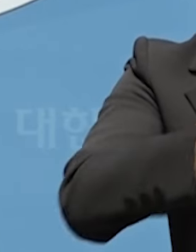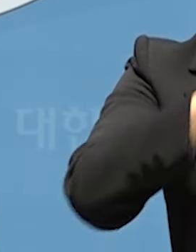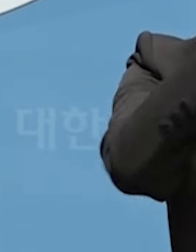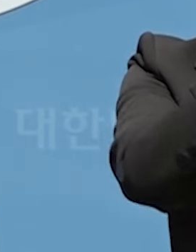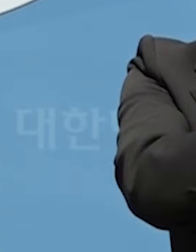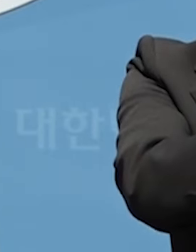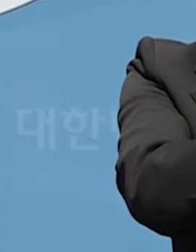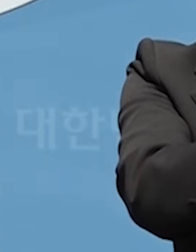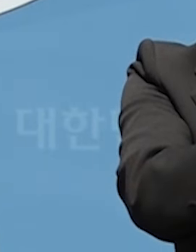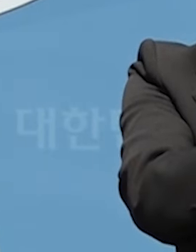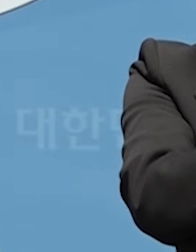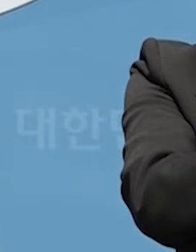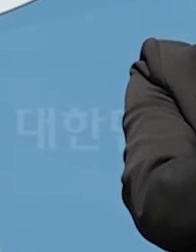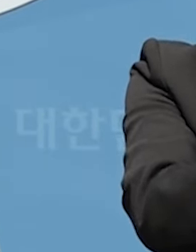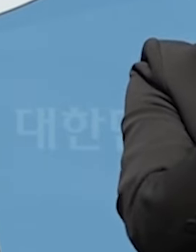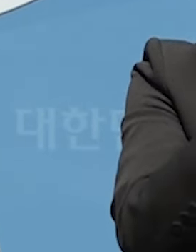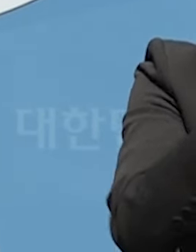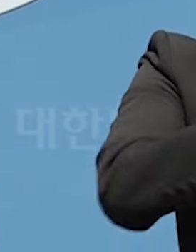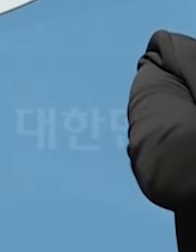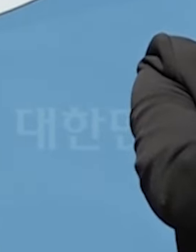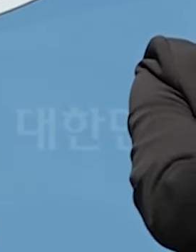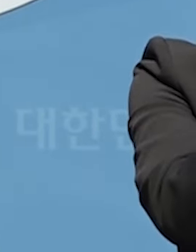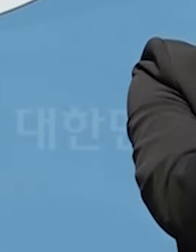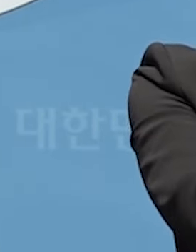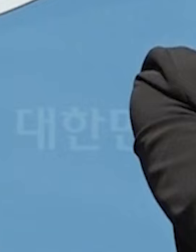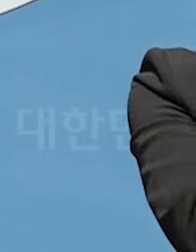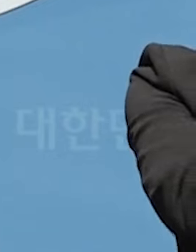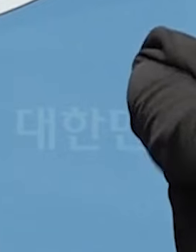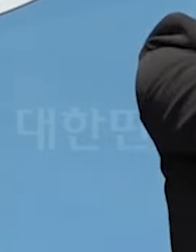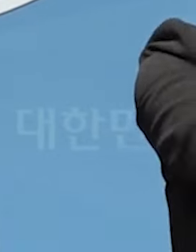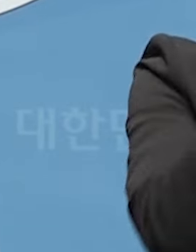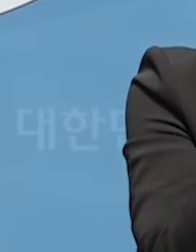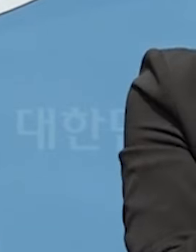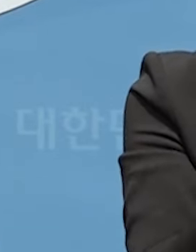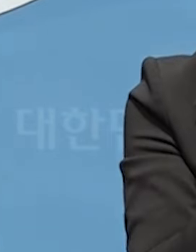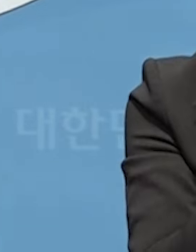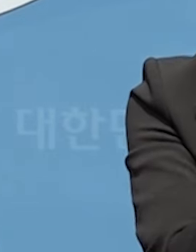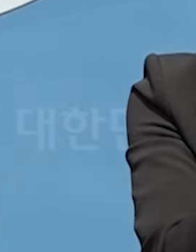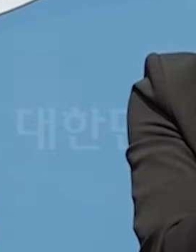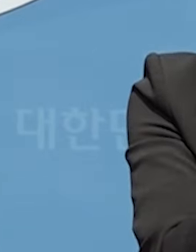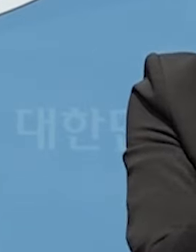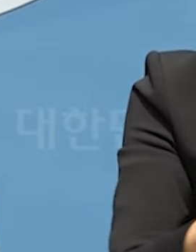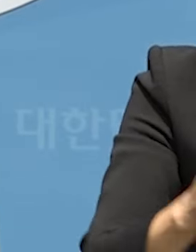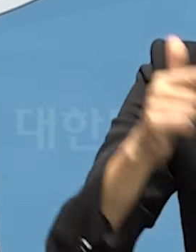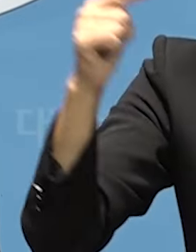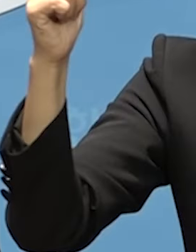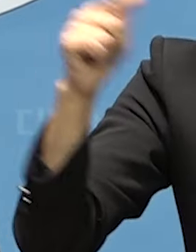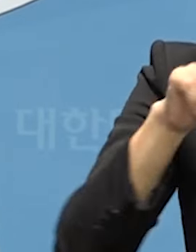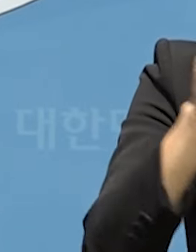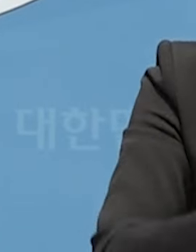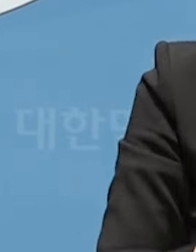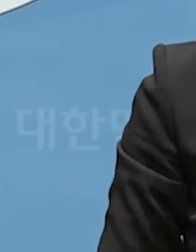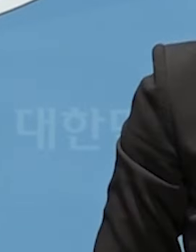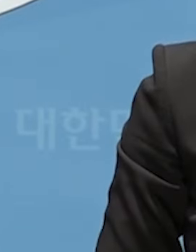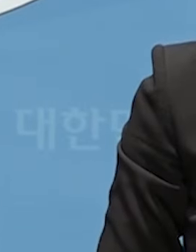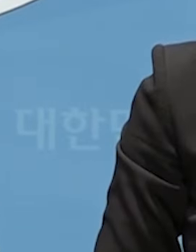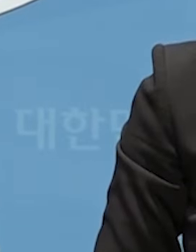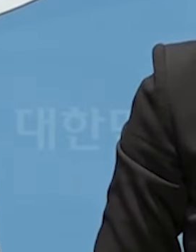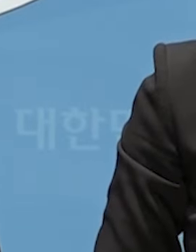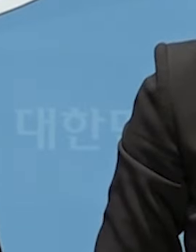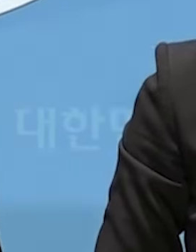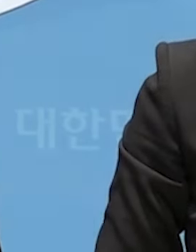조건으로 임차인에게 매매 예약금을 요구하는 사례가 늘어나고 있습니다 이러한